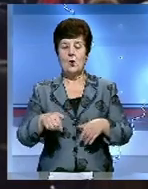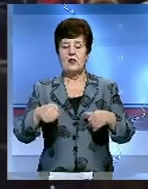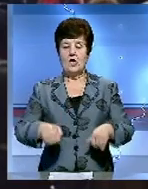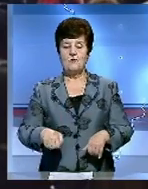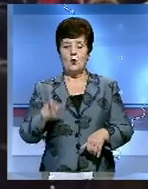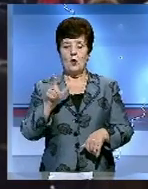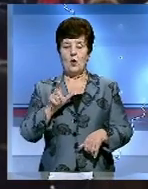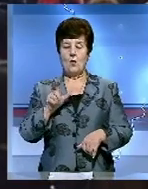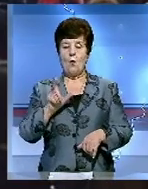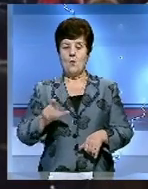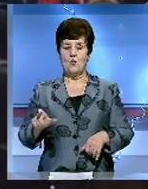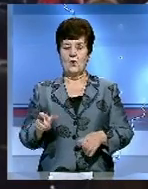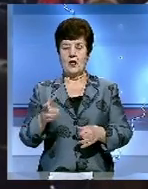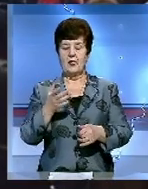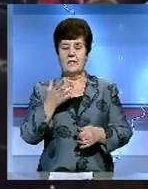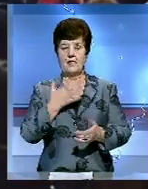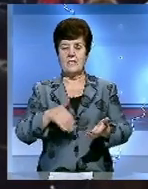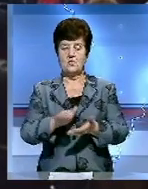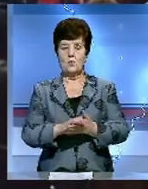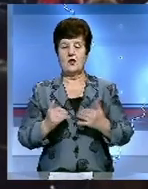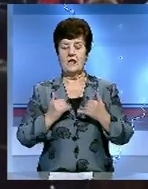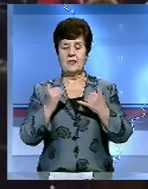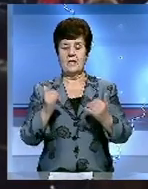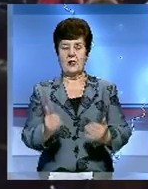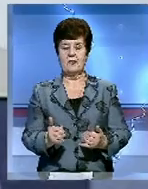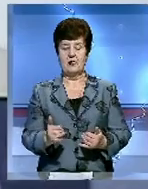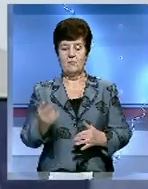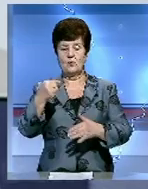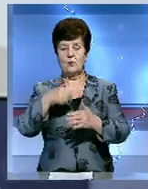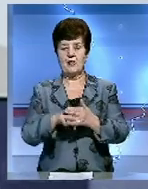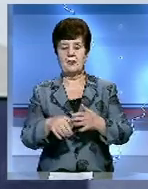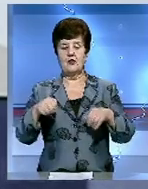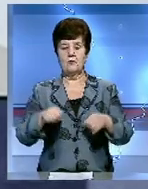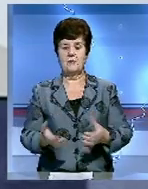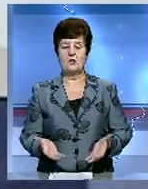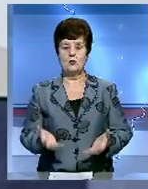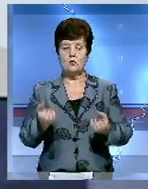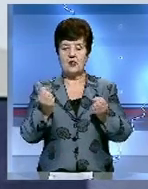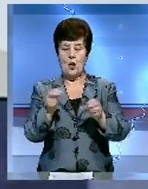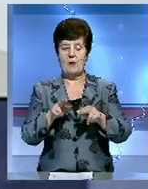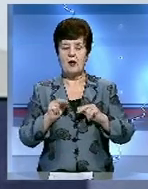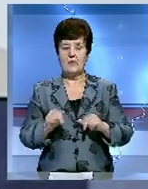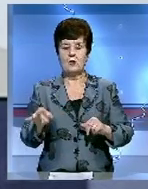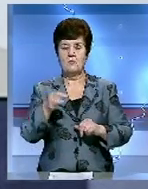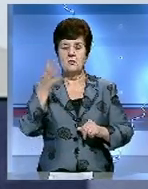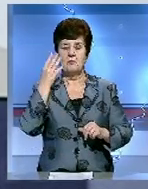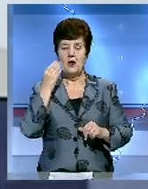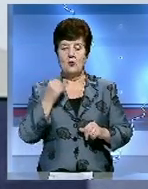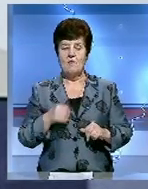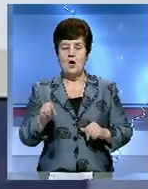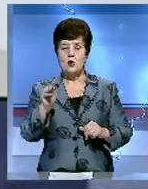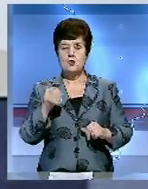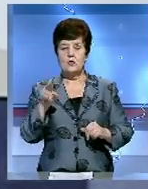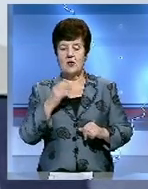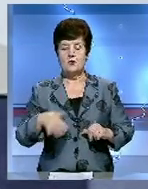Unite au jucat un rol instrumental în ceea ce privește susținerea Parlamentului Republicii Moldova, a Guvernului, a sectorului